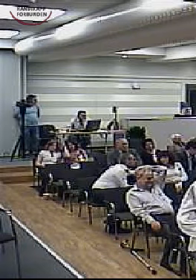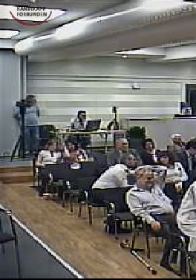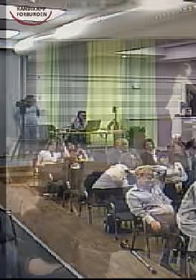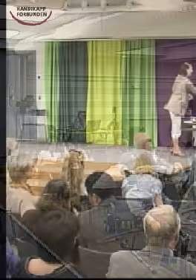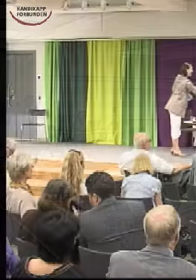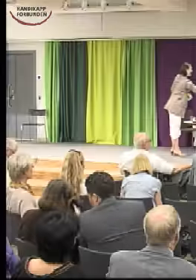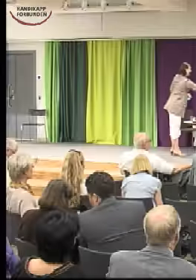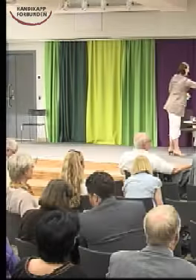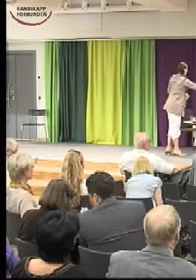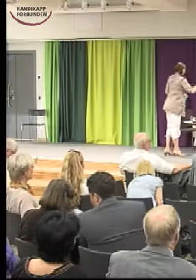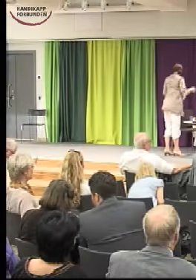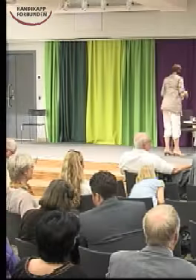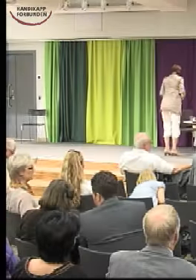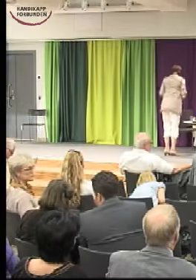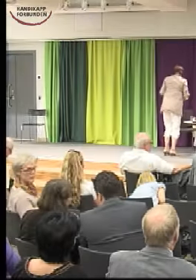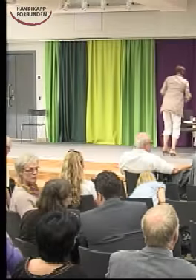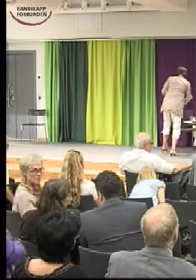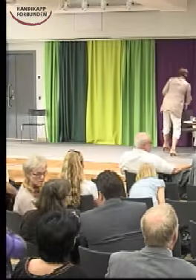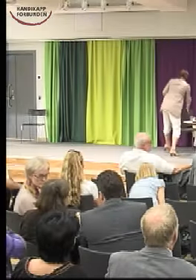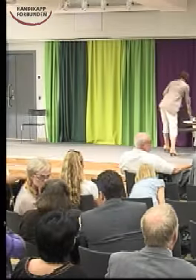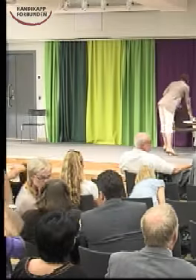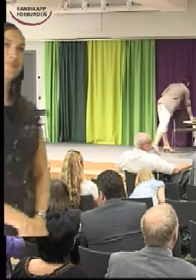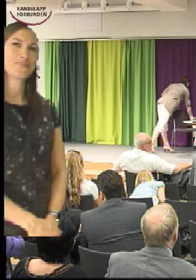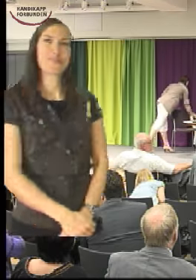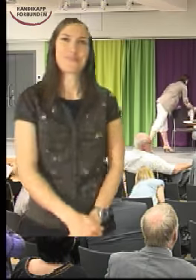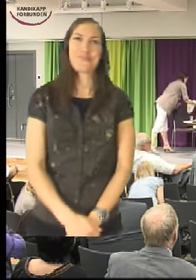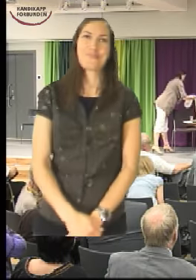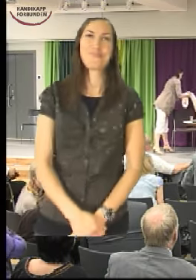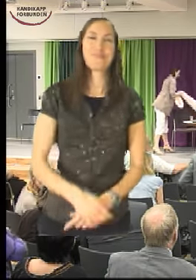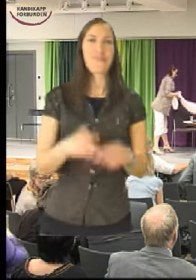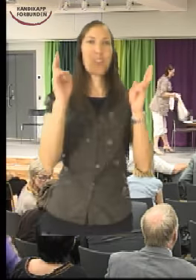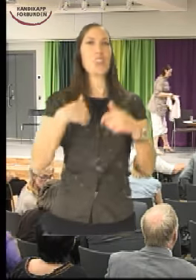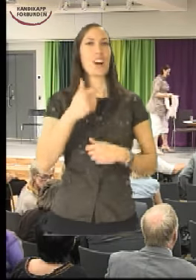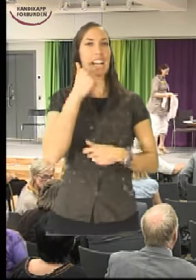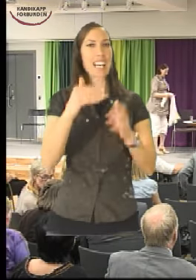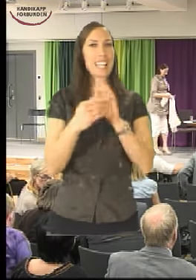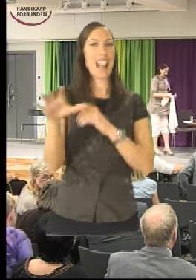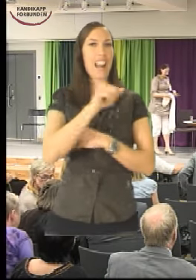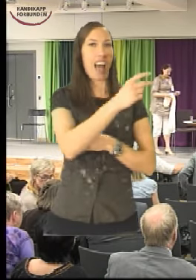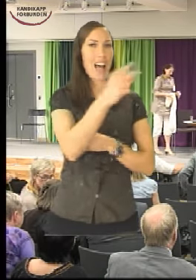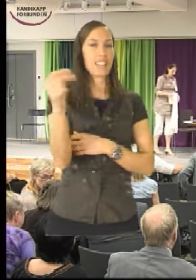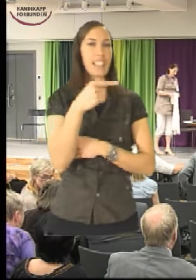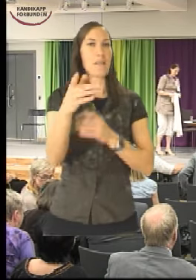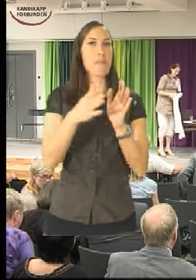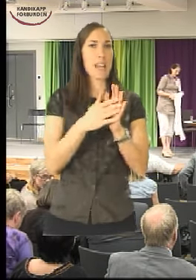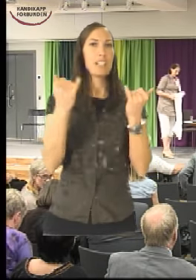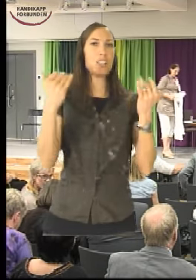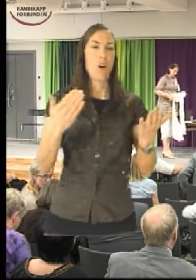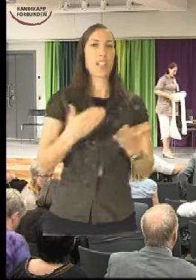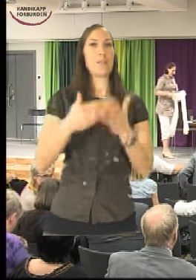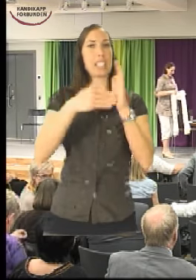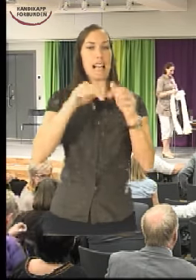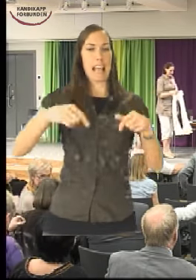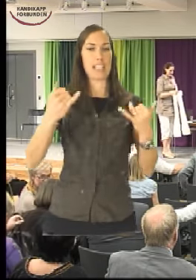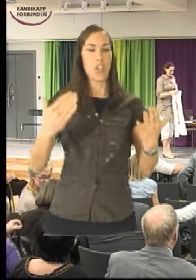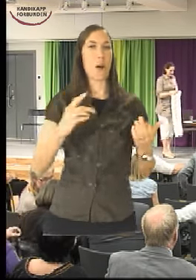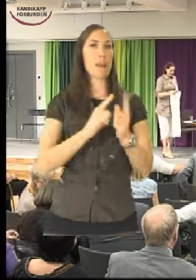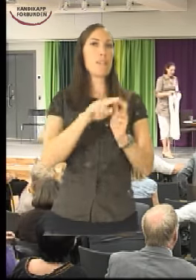Och sen så ska jag tacka alla er som har varit här idag och bidragit till att göra även den här dagen till en mycket bra